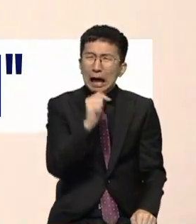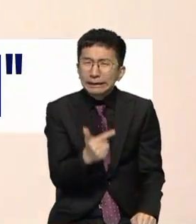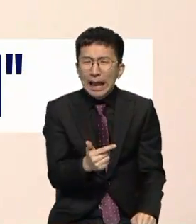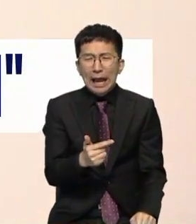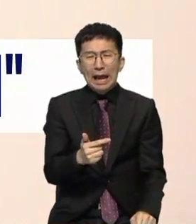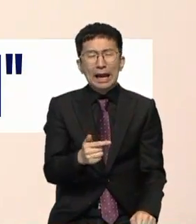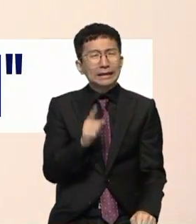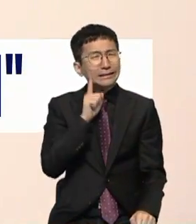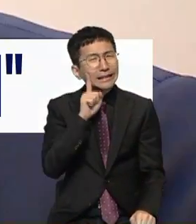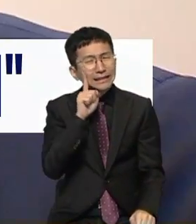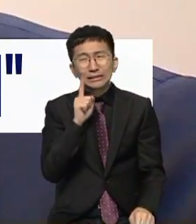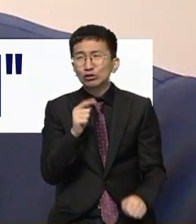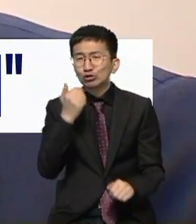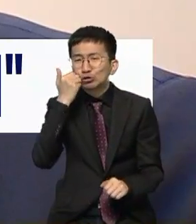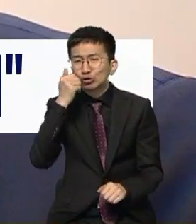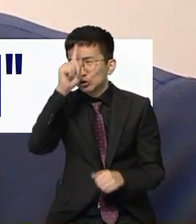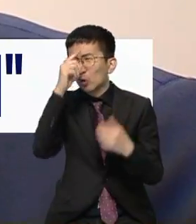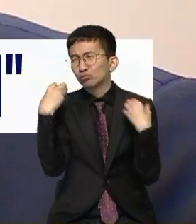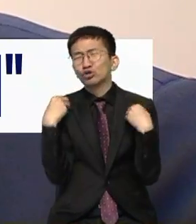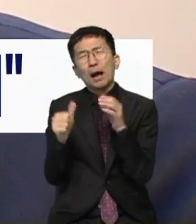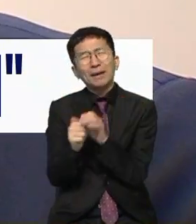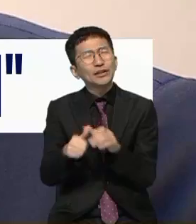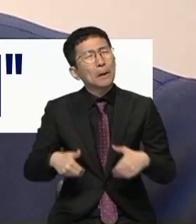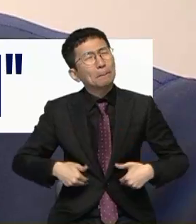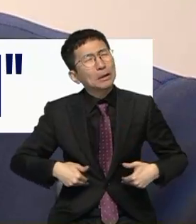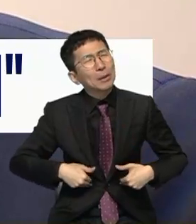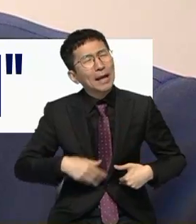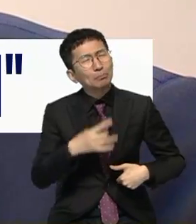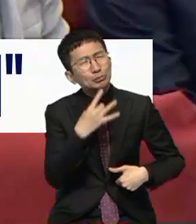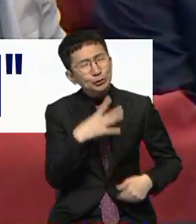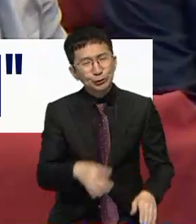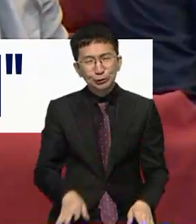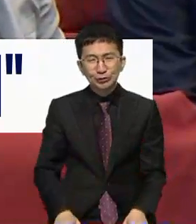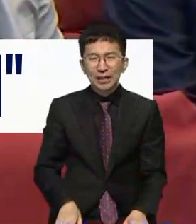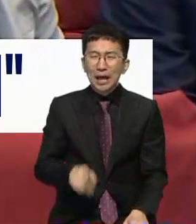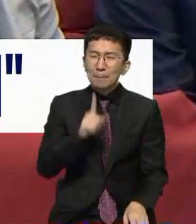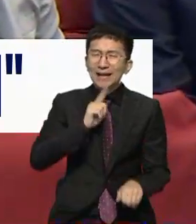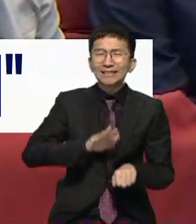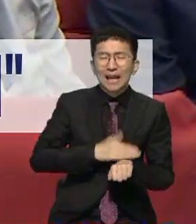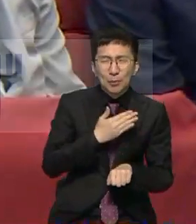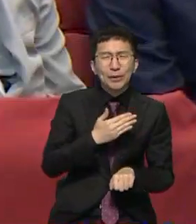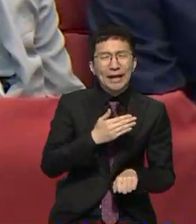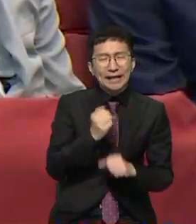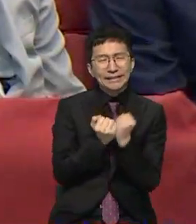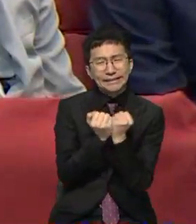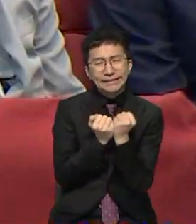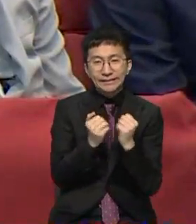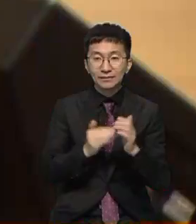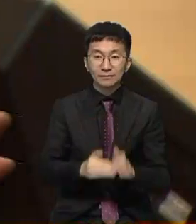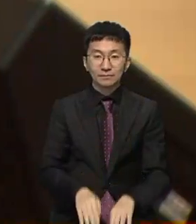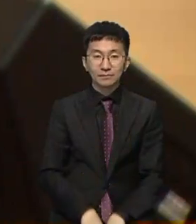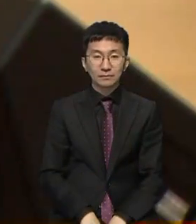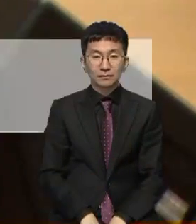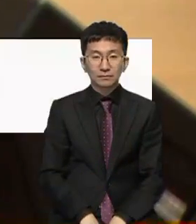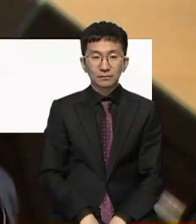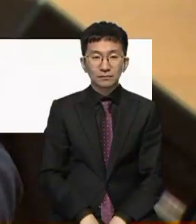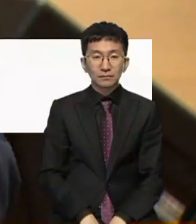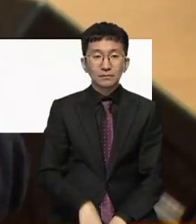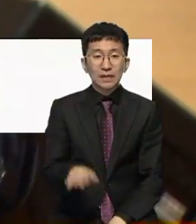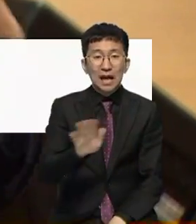따른 스트레스를 국가가 책임지는 정책이 필요하다는 취지였지만 표현을 잘못한 거라고 설명했습니다. 격리가